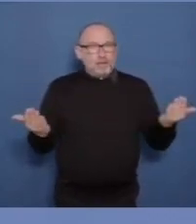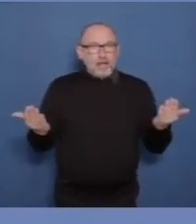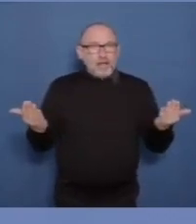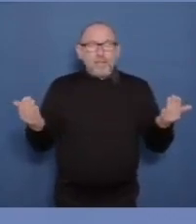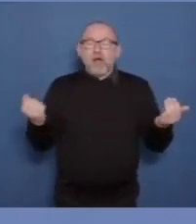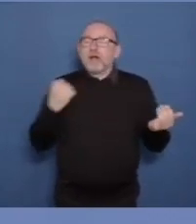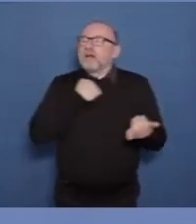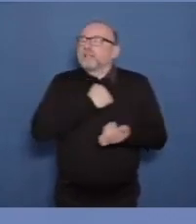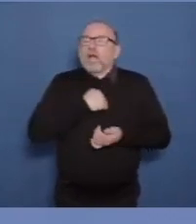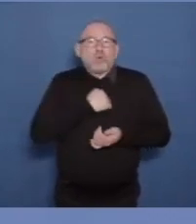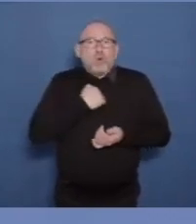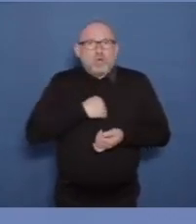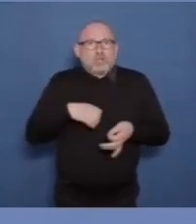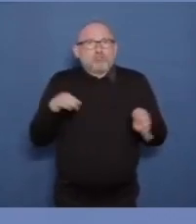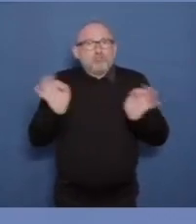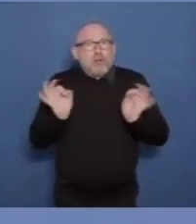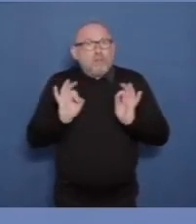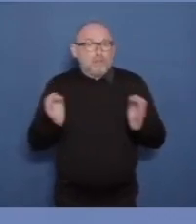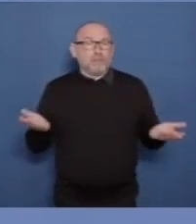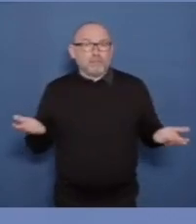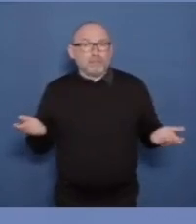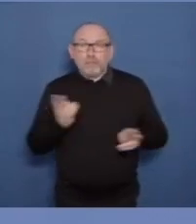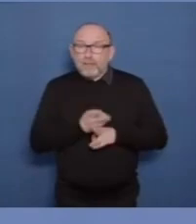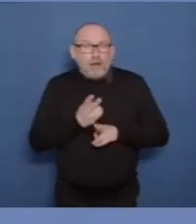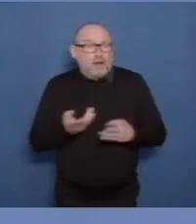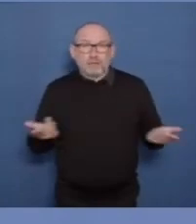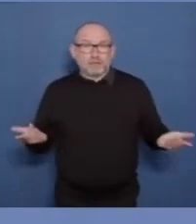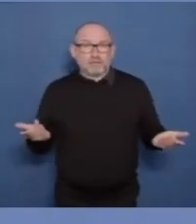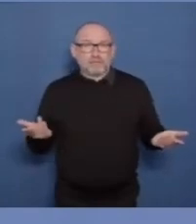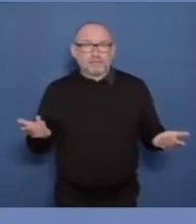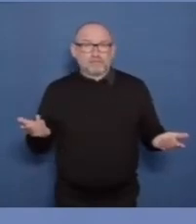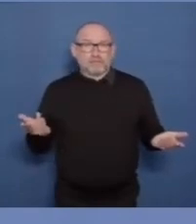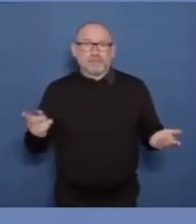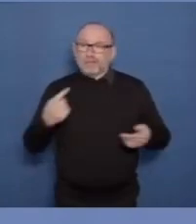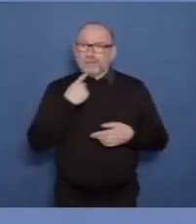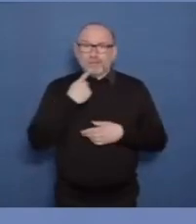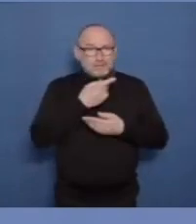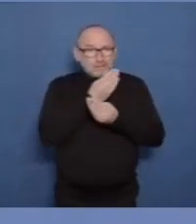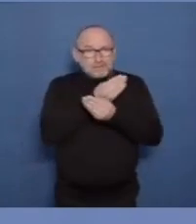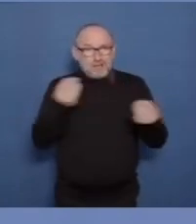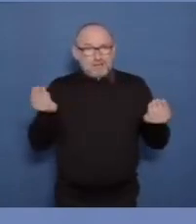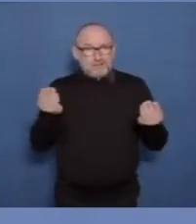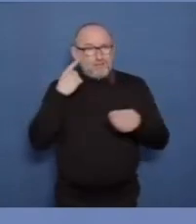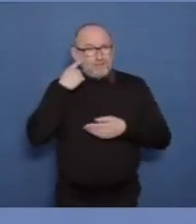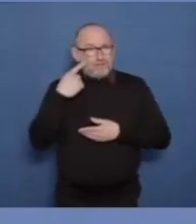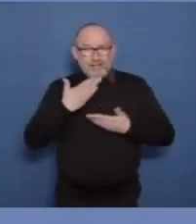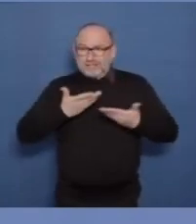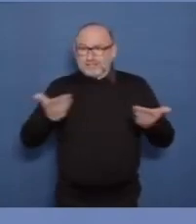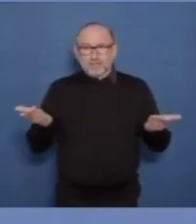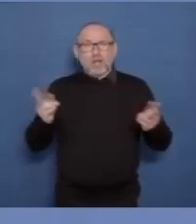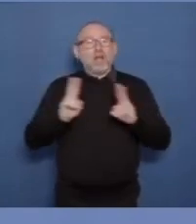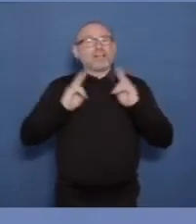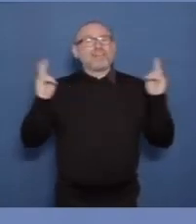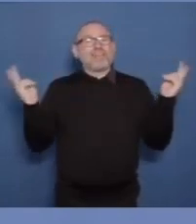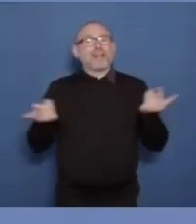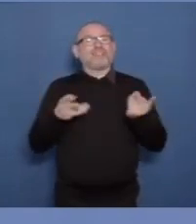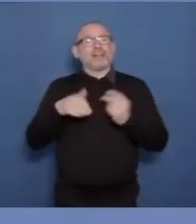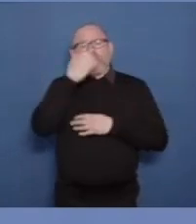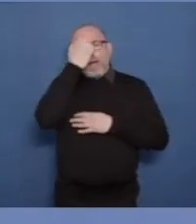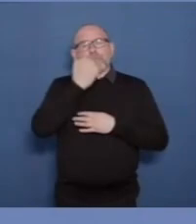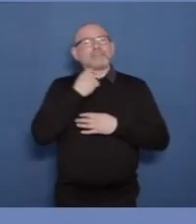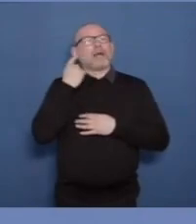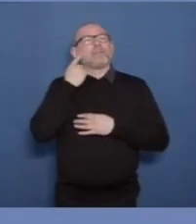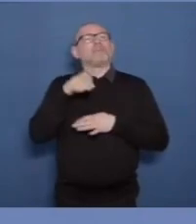Tragödie. Ich habe Ihnen gesagt, was wir wissen und die Welt weiß von der ganz bewussten Strategie der